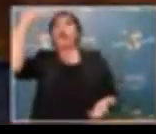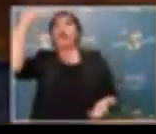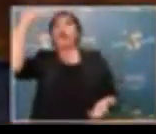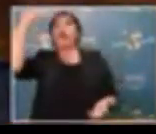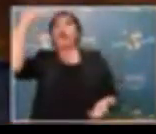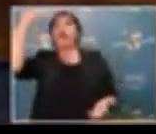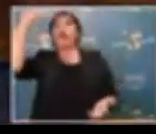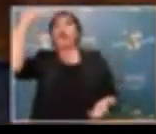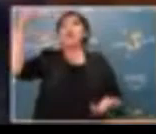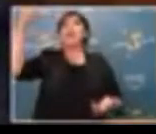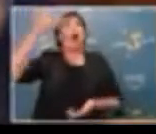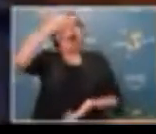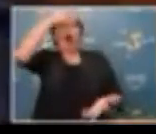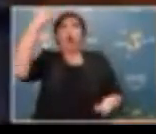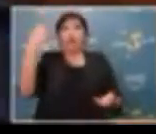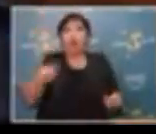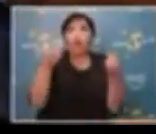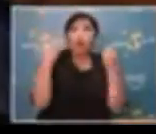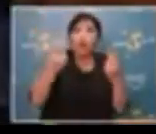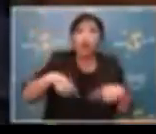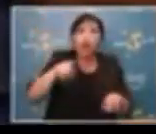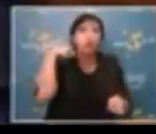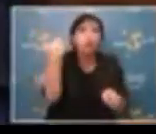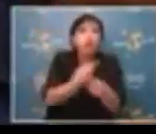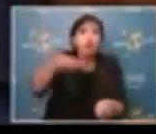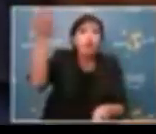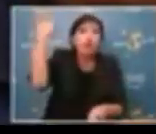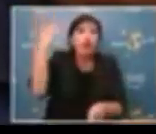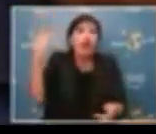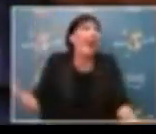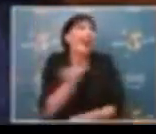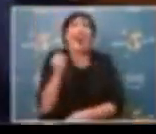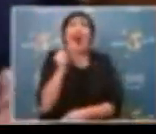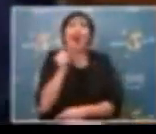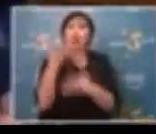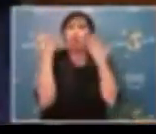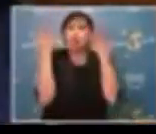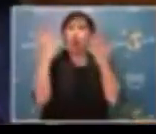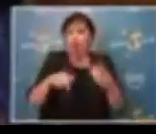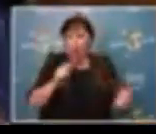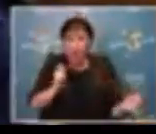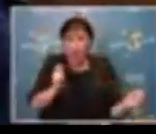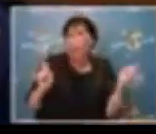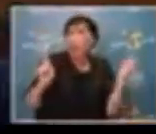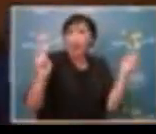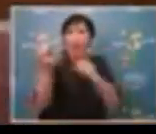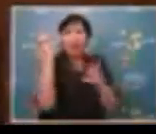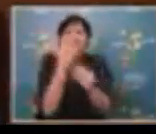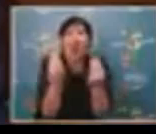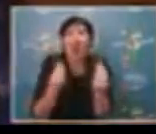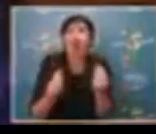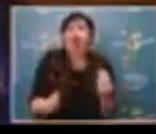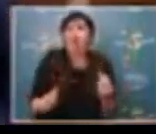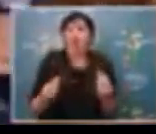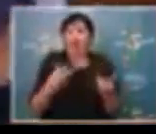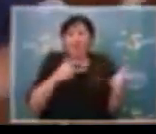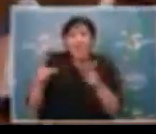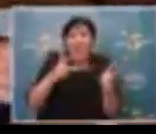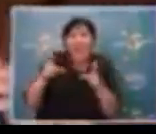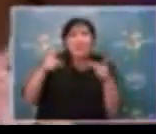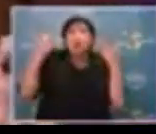onestà. Noi siamo quelli lì ancora. Cazzo, sta cambiando la velocità. Oggi le cose trasportate sono